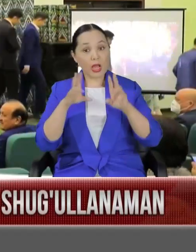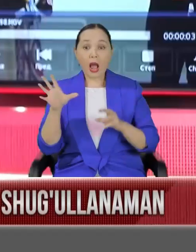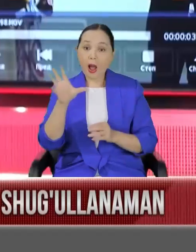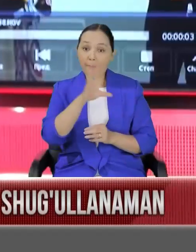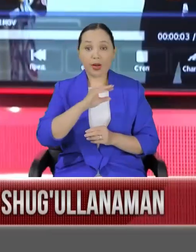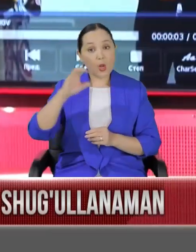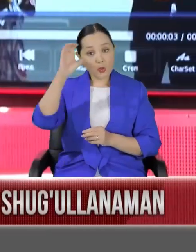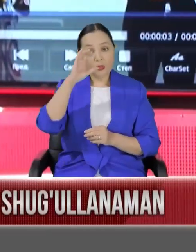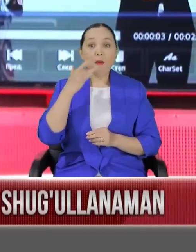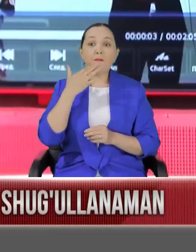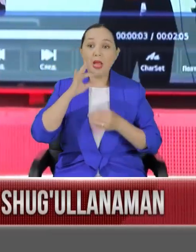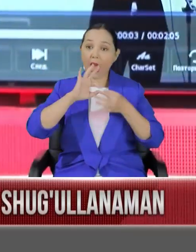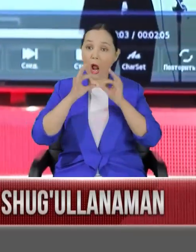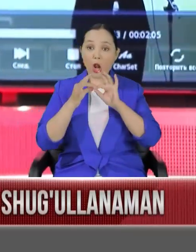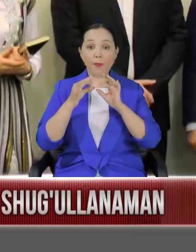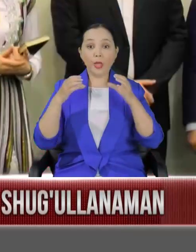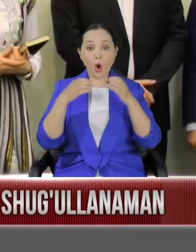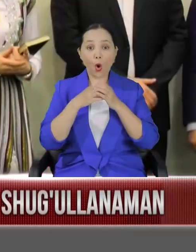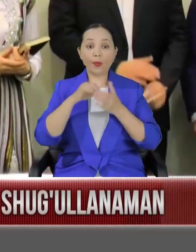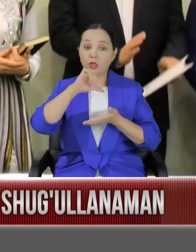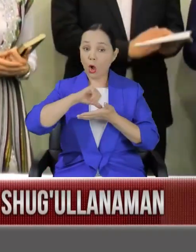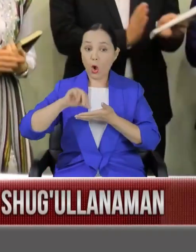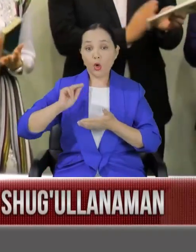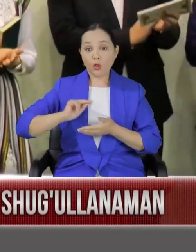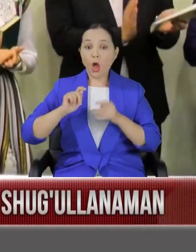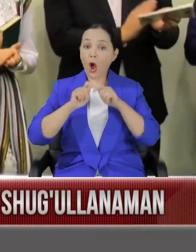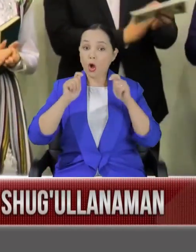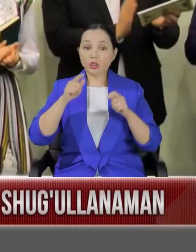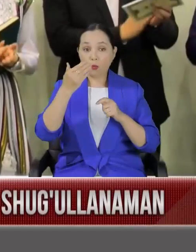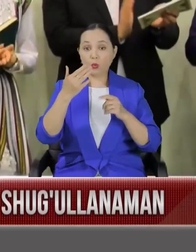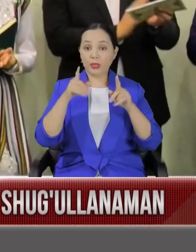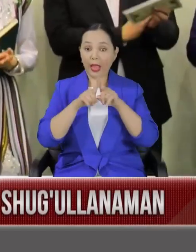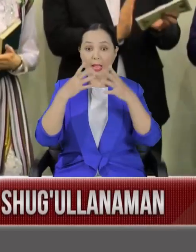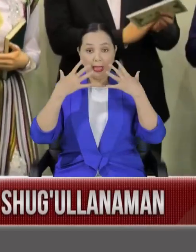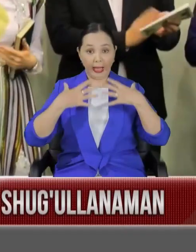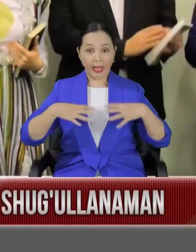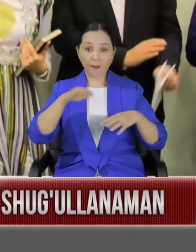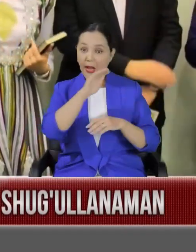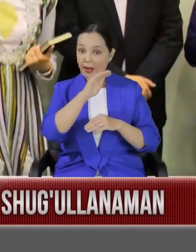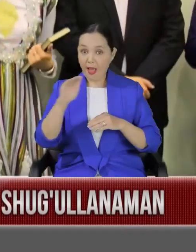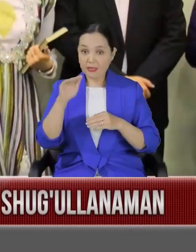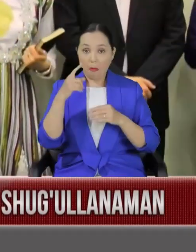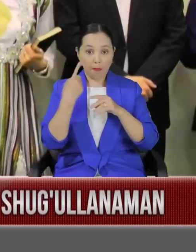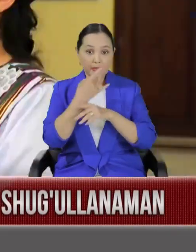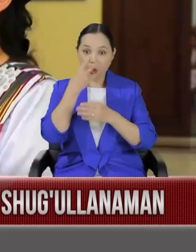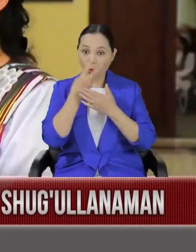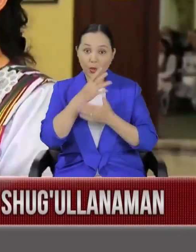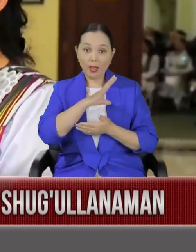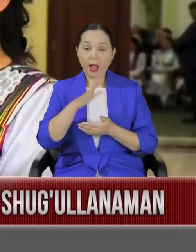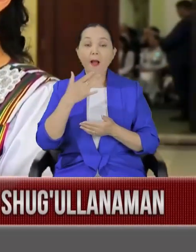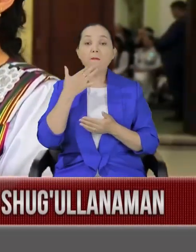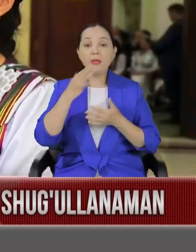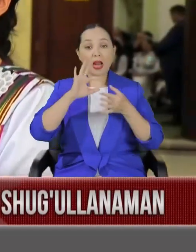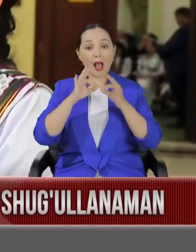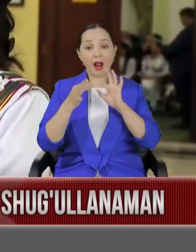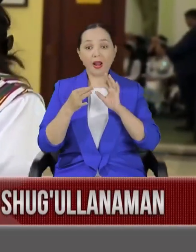barchasi O'zbekiston Milliy Olimpiya Qo'mitasining xodimlari. Ochig'i bunday kiyinib olgan rasmiylarni birinchi marotaba ko'rishimiz emas. Milliy